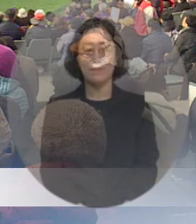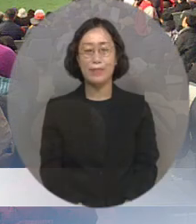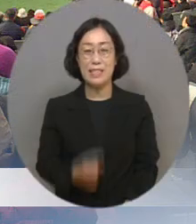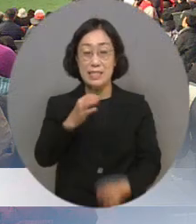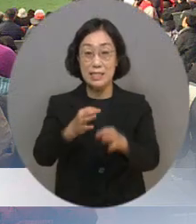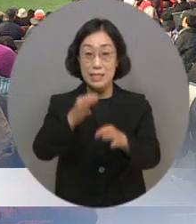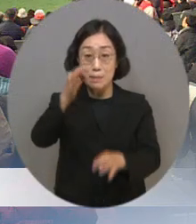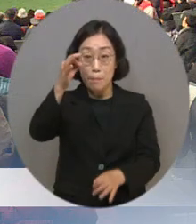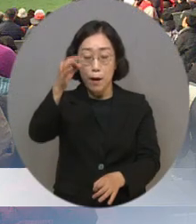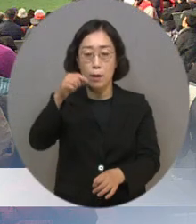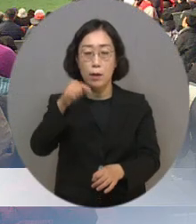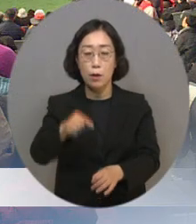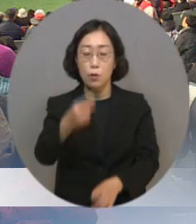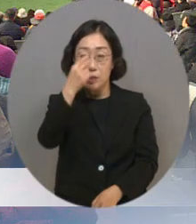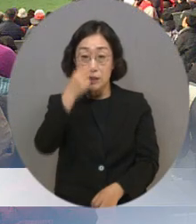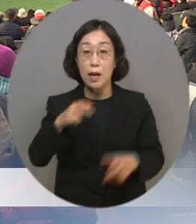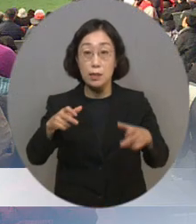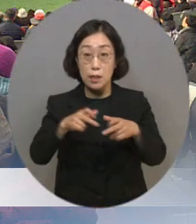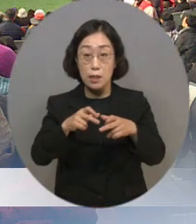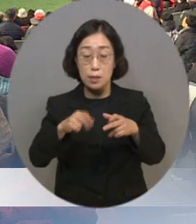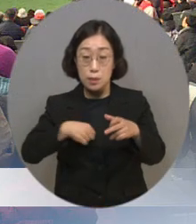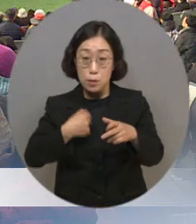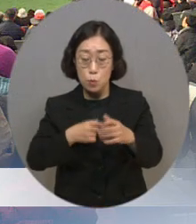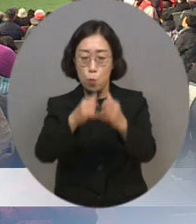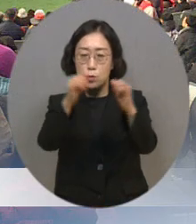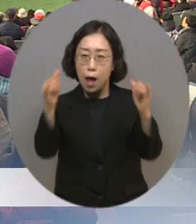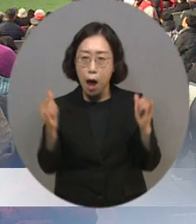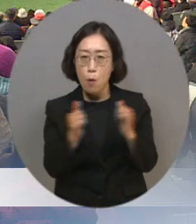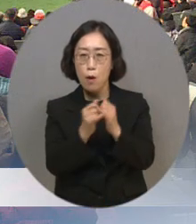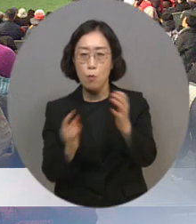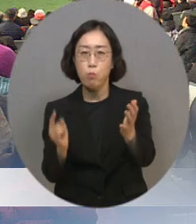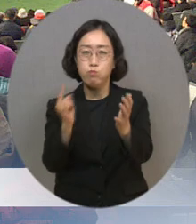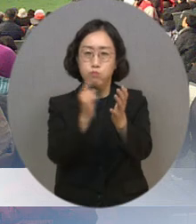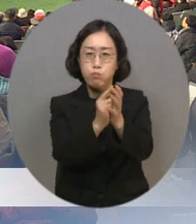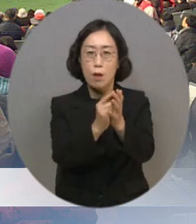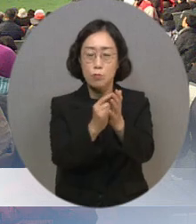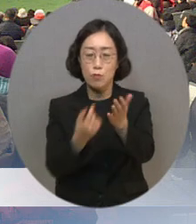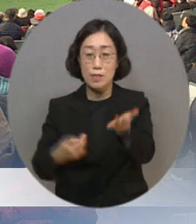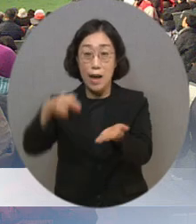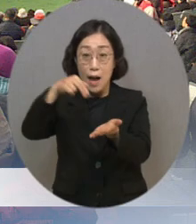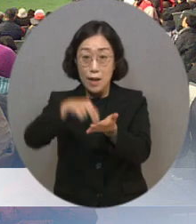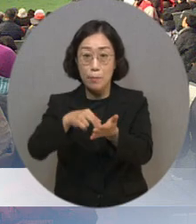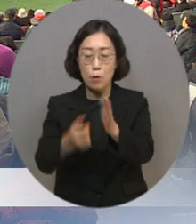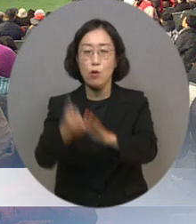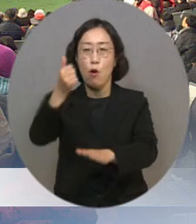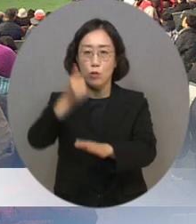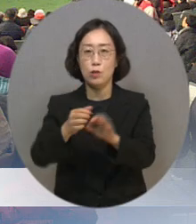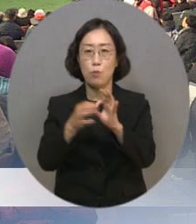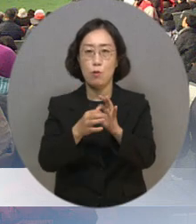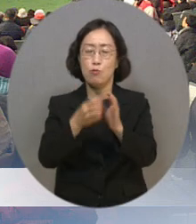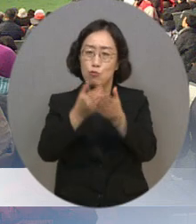흰 지팡이는 시각장애인이 스스로 사회로 나갈 수 있는 자립과 성취를 상징하는데요.